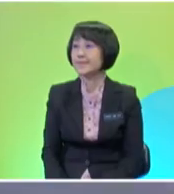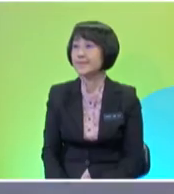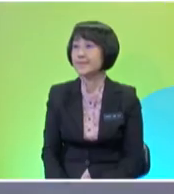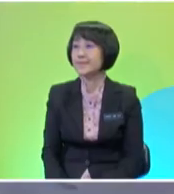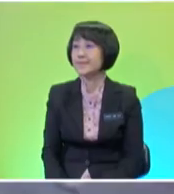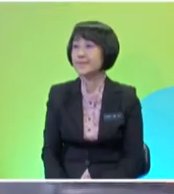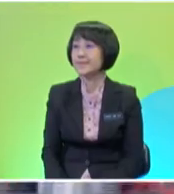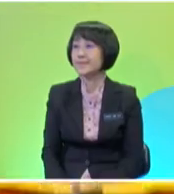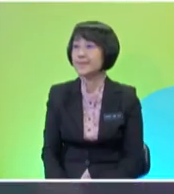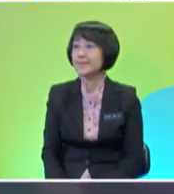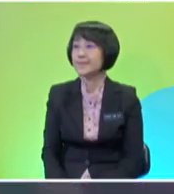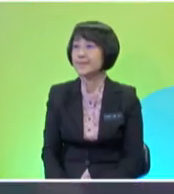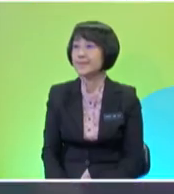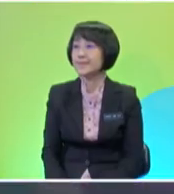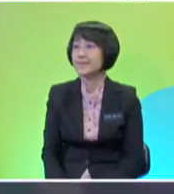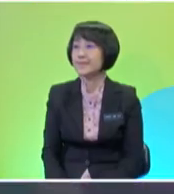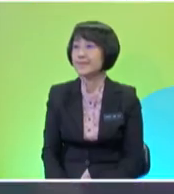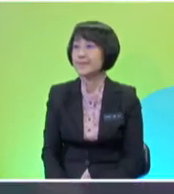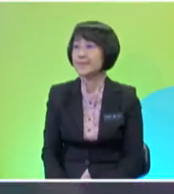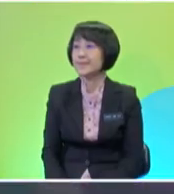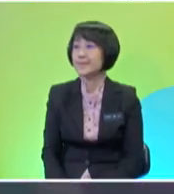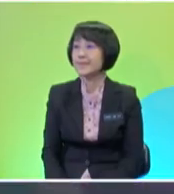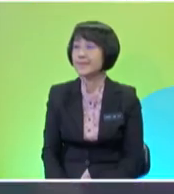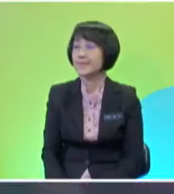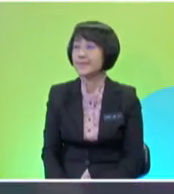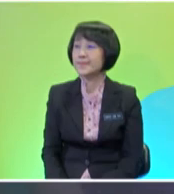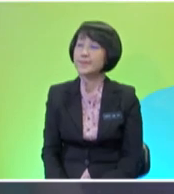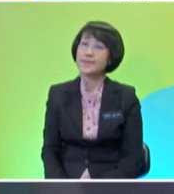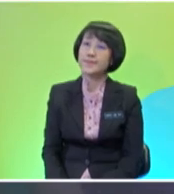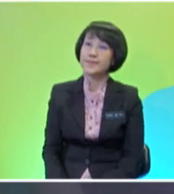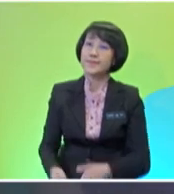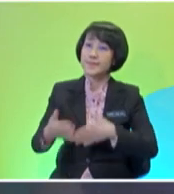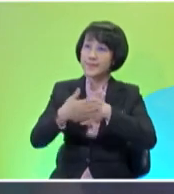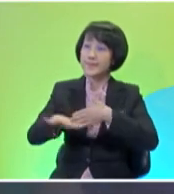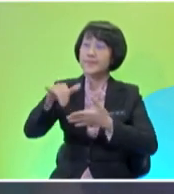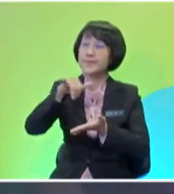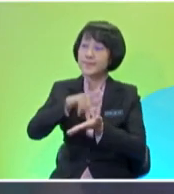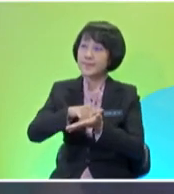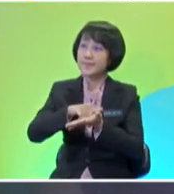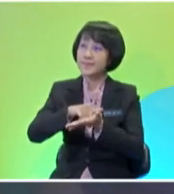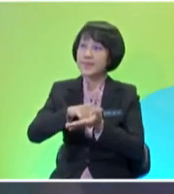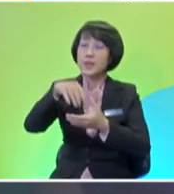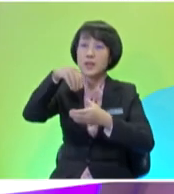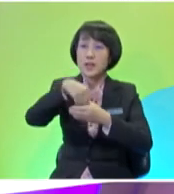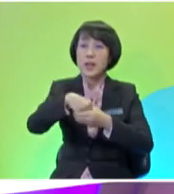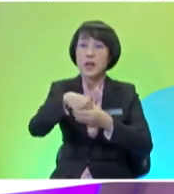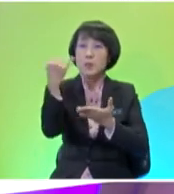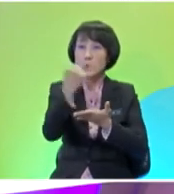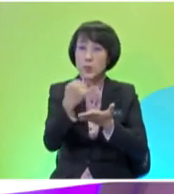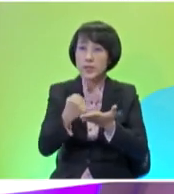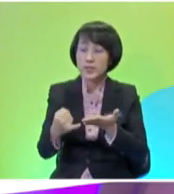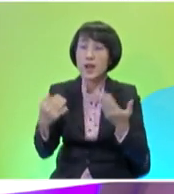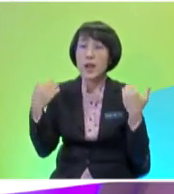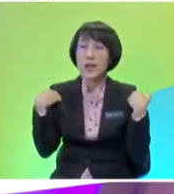potong guna gunting serba guna ni cepat sikit. Betul. Okey, selepas kita dah buat ni, okey, kalau Irfan boleh lihat dalam lakaran ni kita ada bahagian